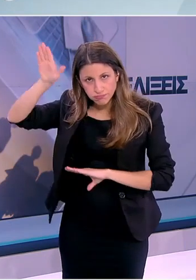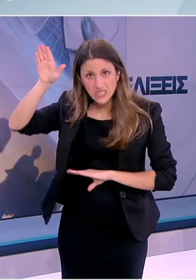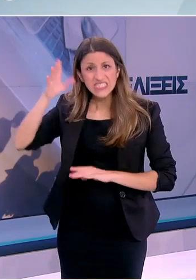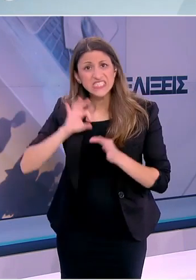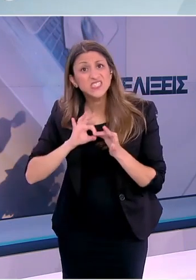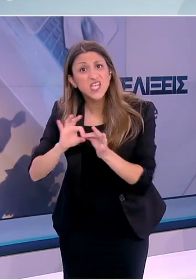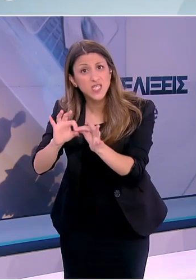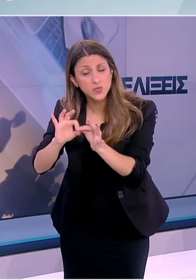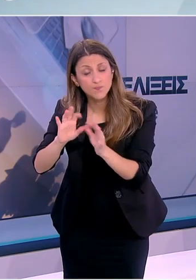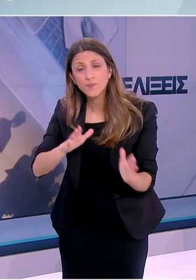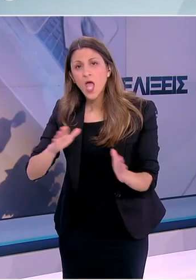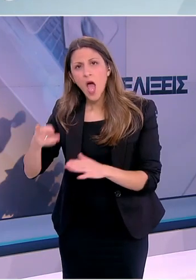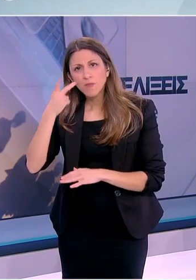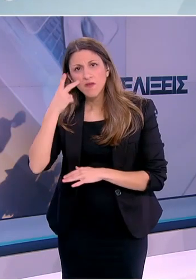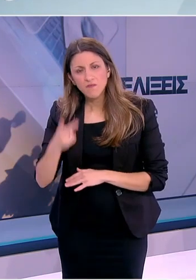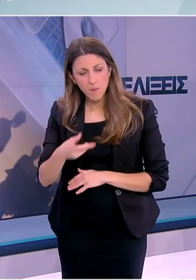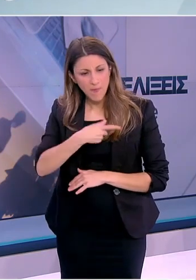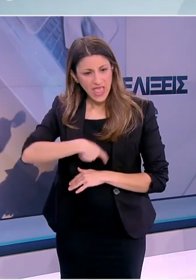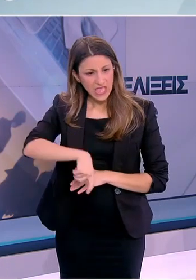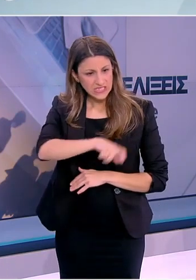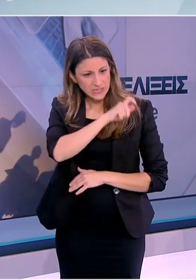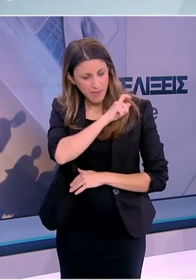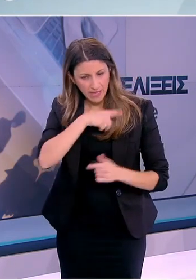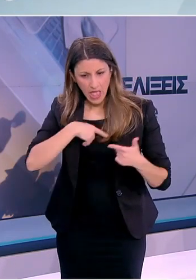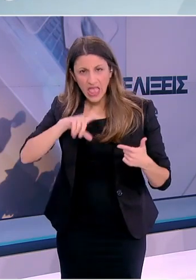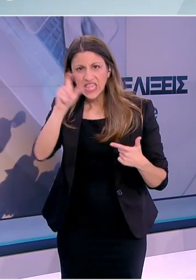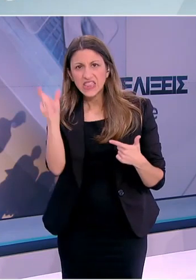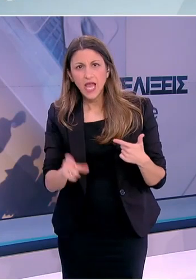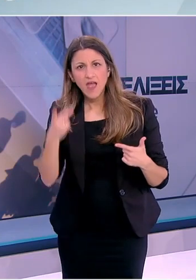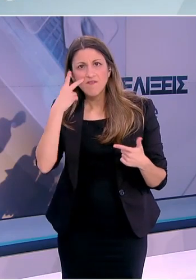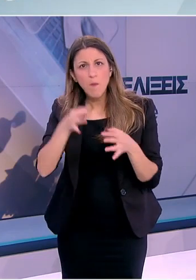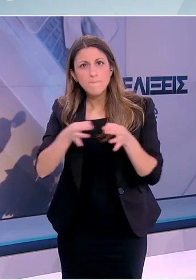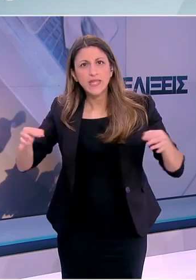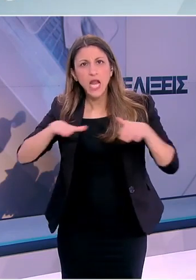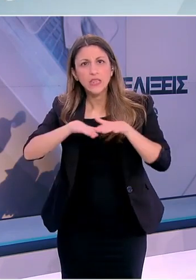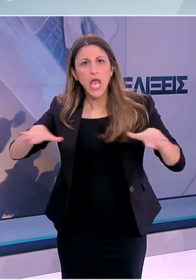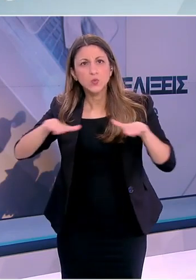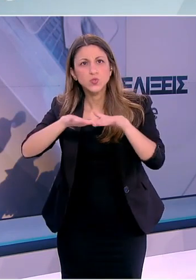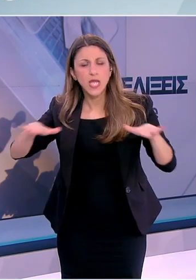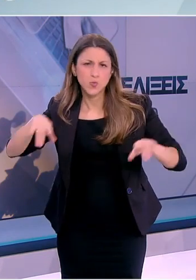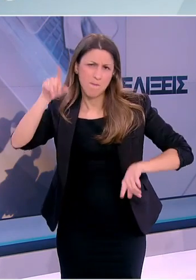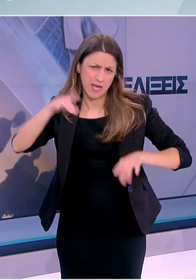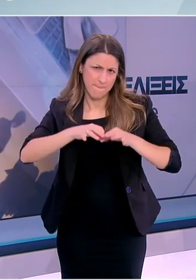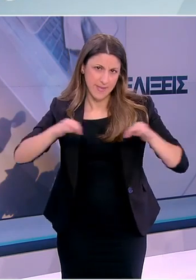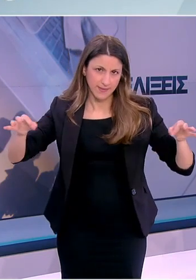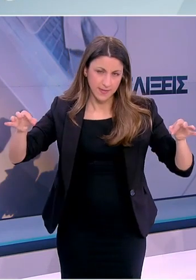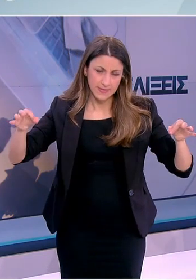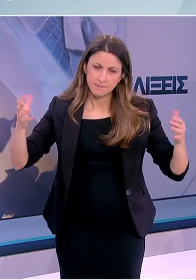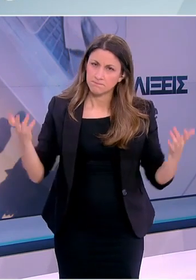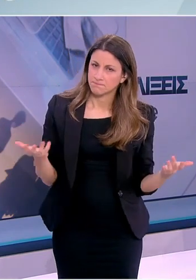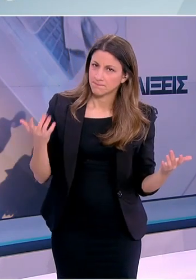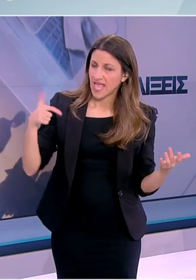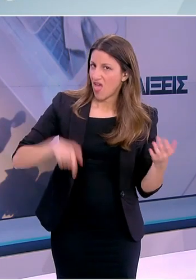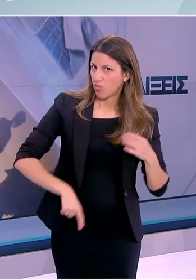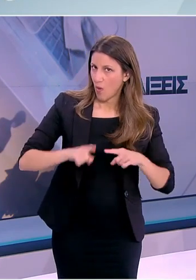Ισπανία προχωρούν σε σταδιακή άρση των μέτρων. Με δεδομένη τη μέχρι στιγμής επιτυχημένη πορεία της χώρας μας, εξετάζουμε ανάλογη